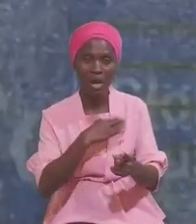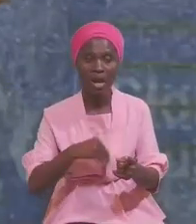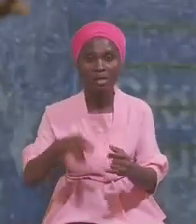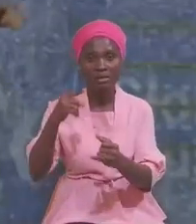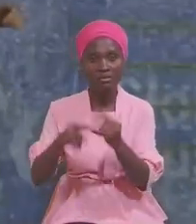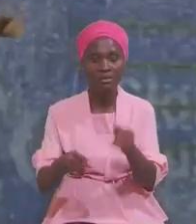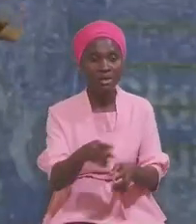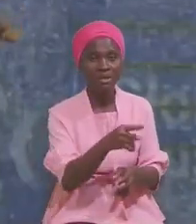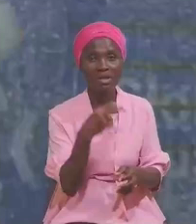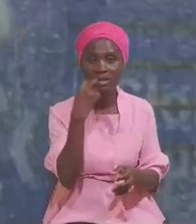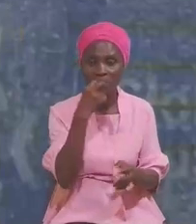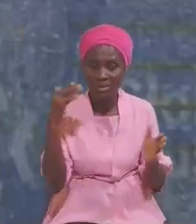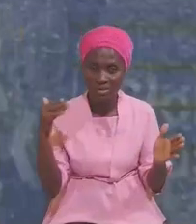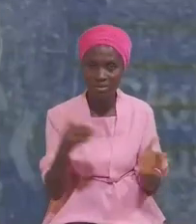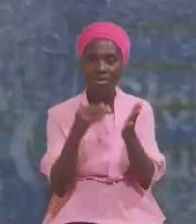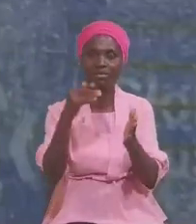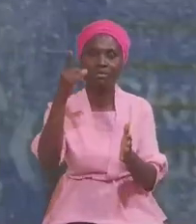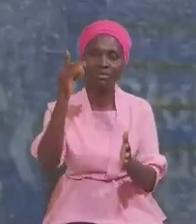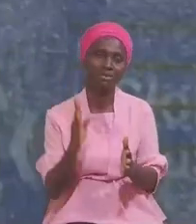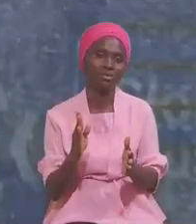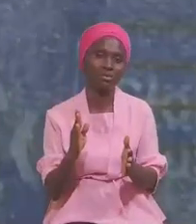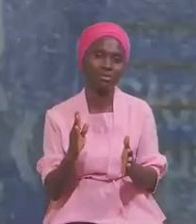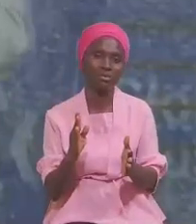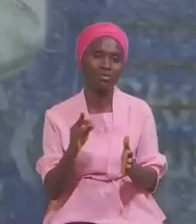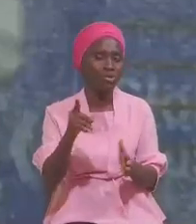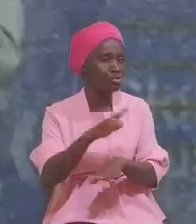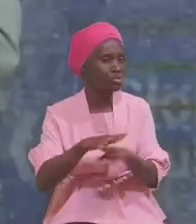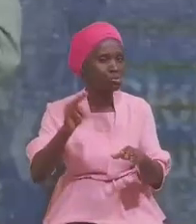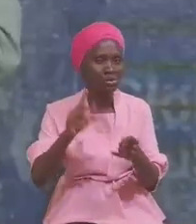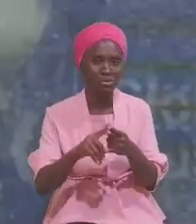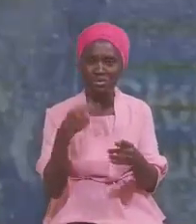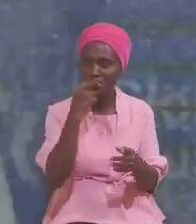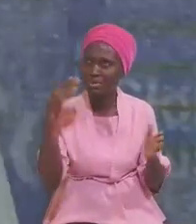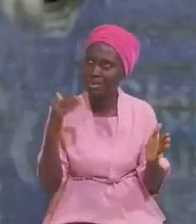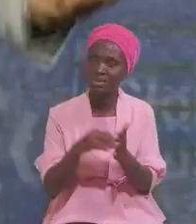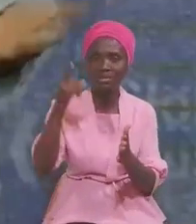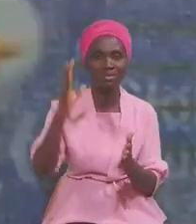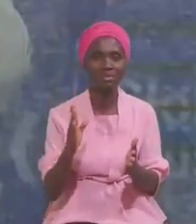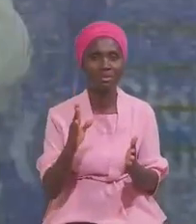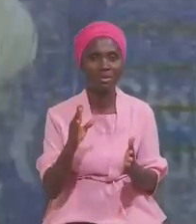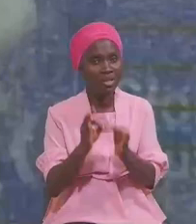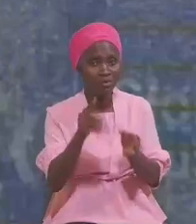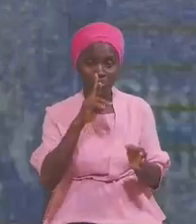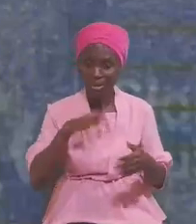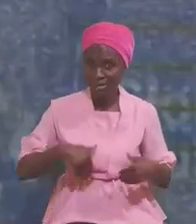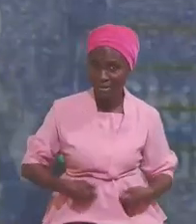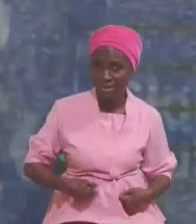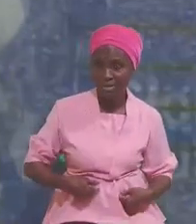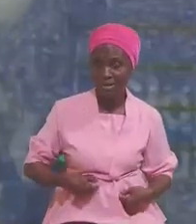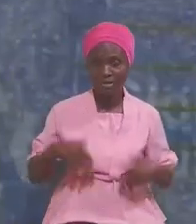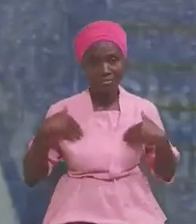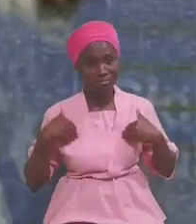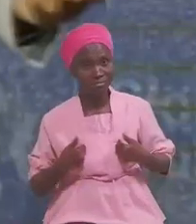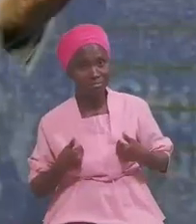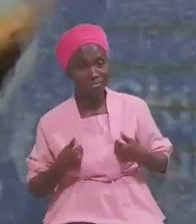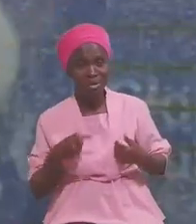Finalement, ils commençaient à parler contre Dieu. Mais vous ne devez pas parler contre Dieu. Vous êtes fatigué. Vous avez des